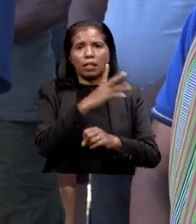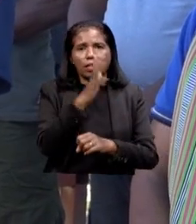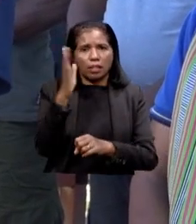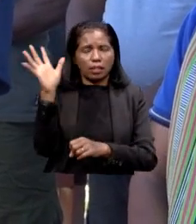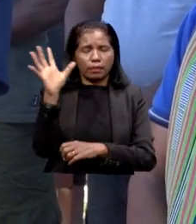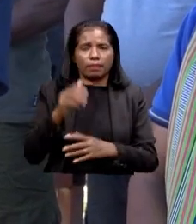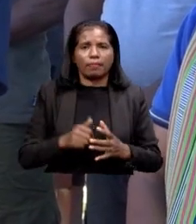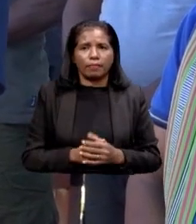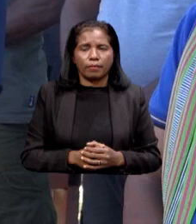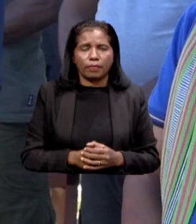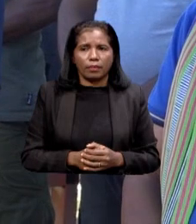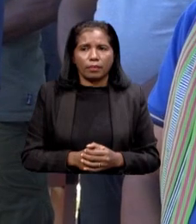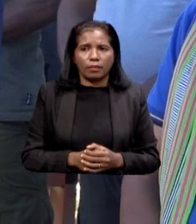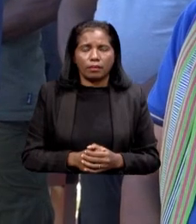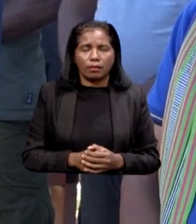Adre yang katak.